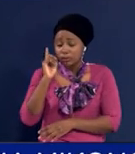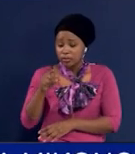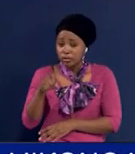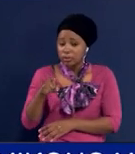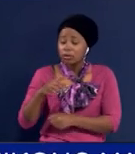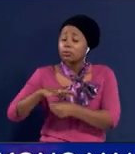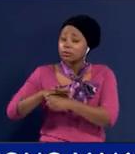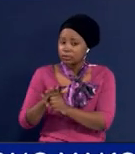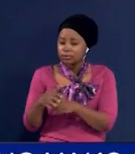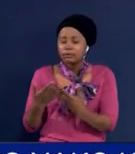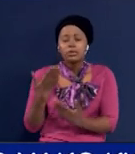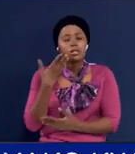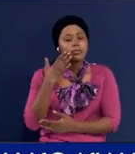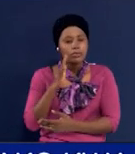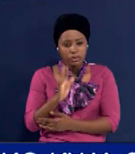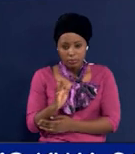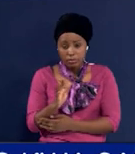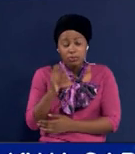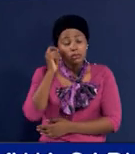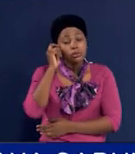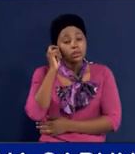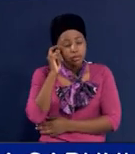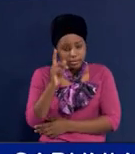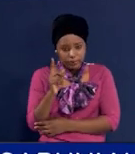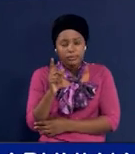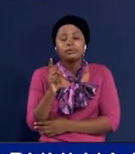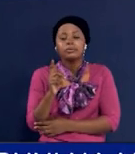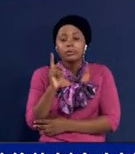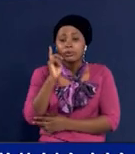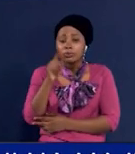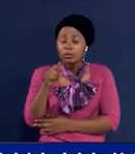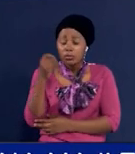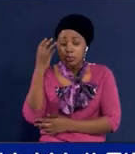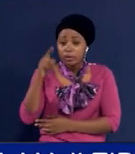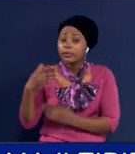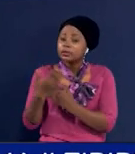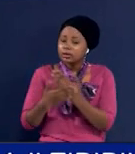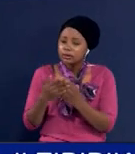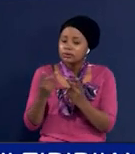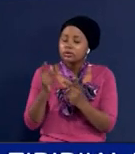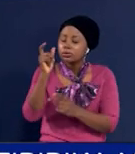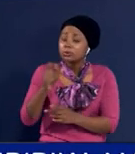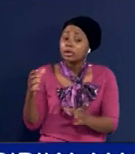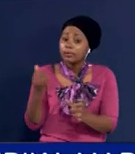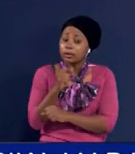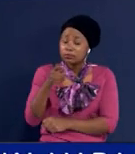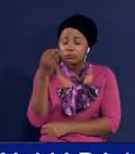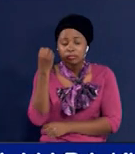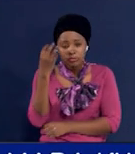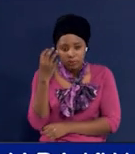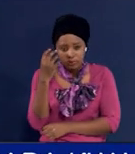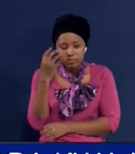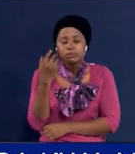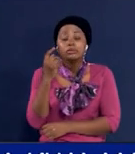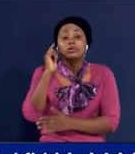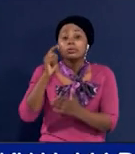ugonjwa. Kwa hiyo ni muhimu sana watu tutambue kwamba tuna huu ugonjwa nchini na kuna watu wanapata huu ugonjwa. Na ndio